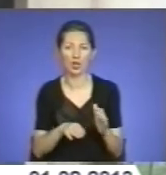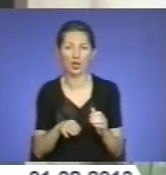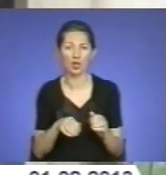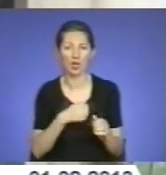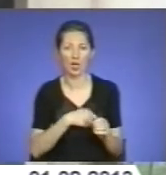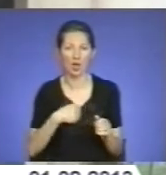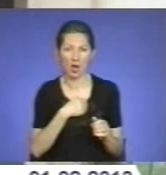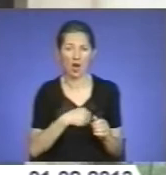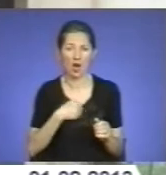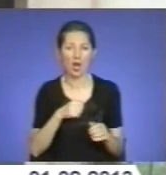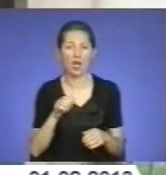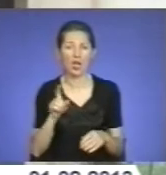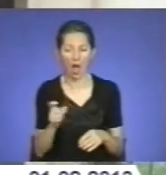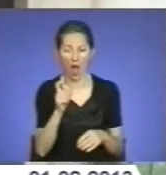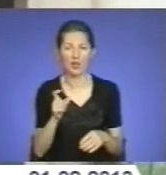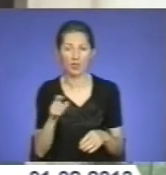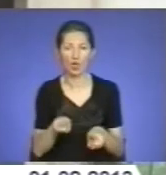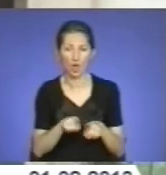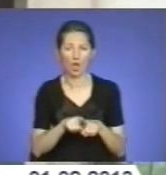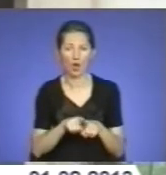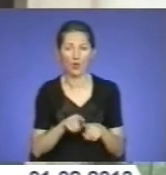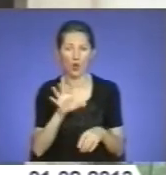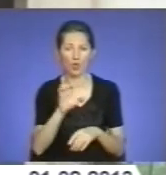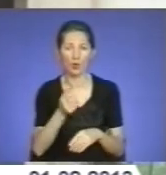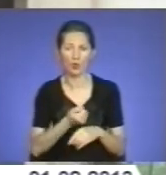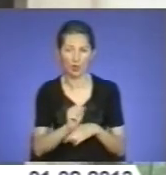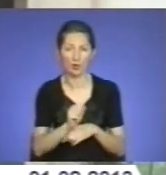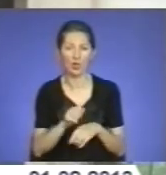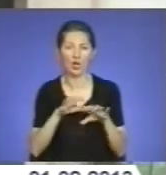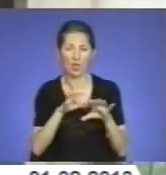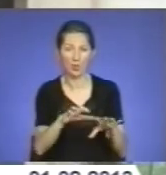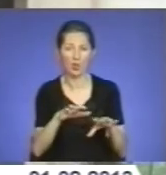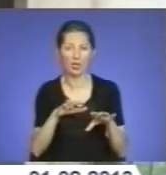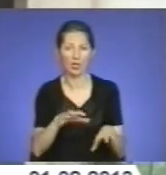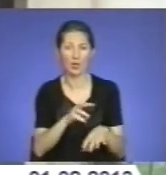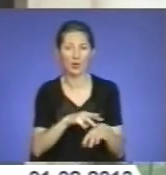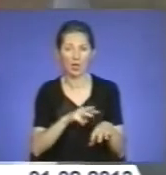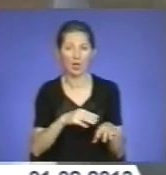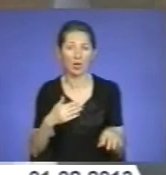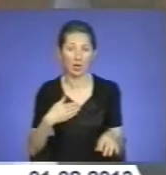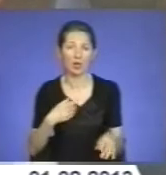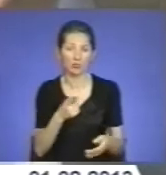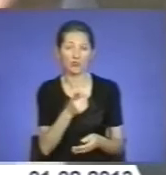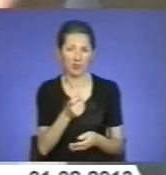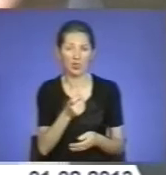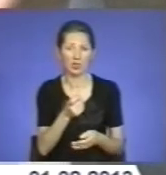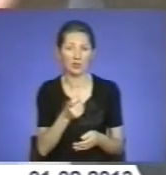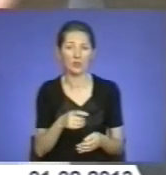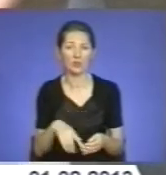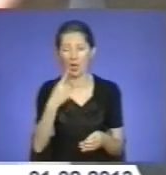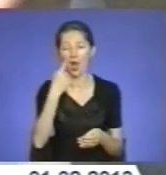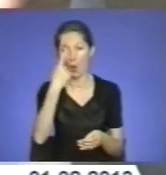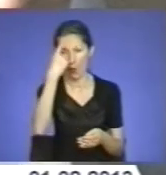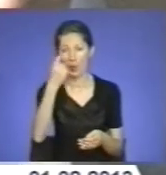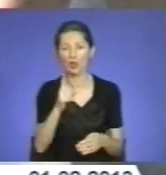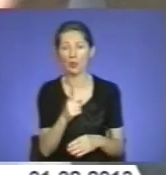хазяїн її далі цькує на нас, мною було застосовано спеціальний засіб, а саме табельну вогнепальну зброю. Попереджувальний постріл трохи